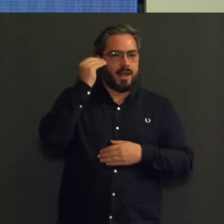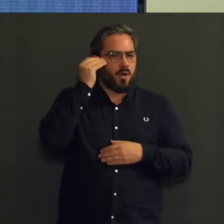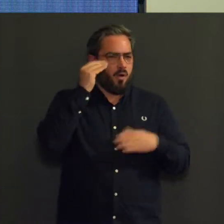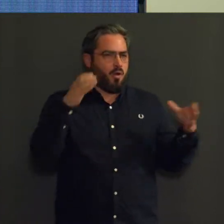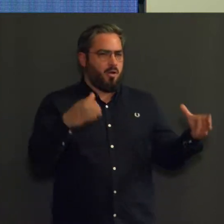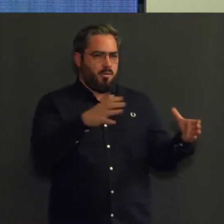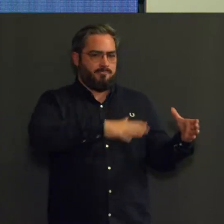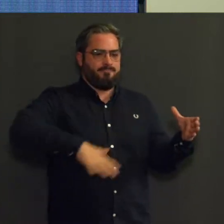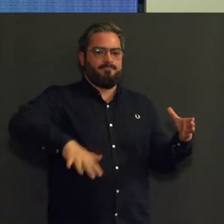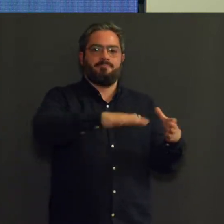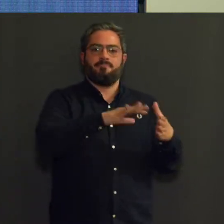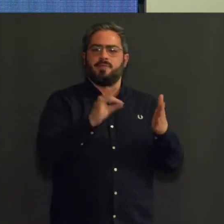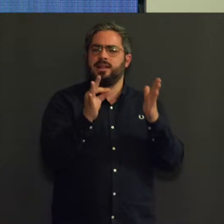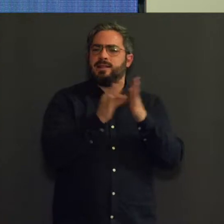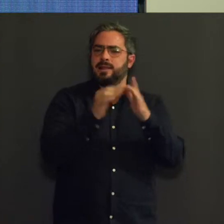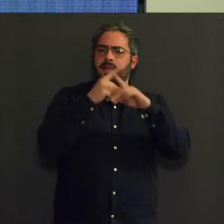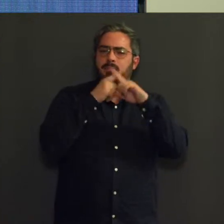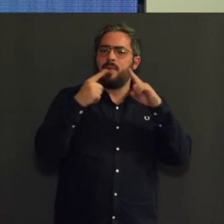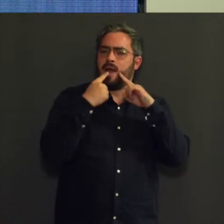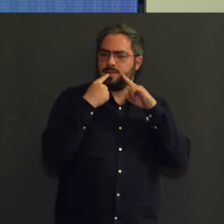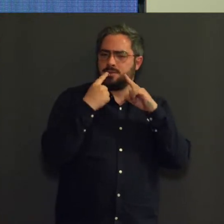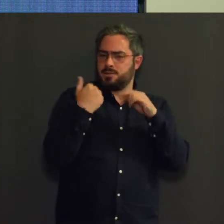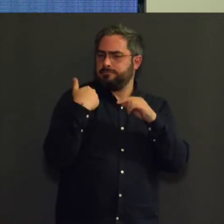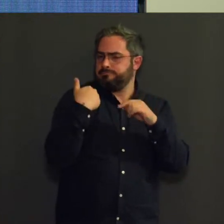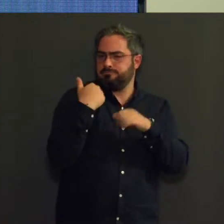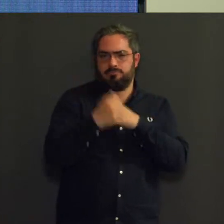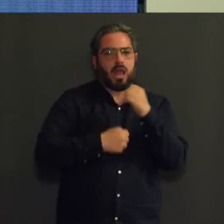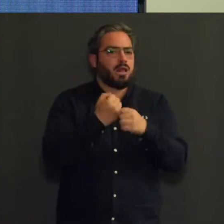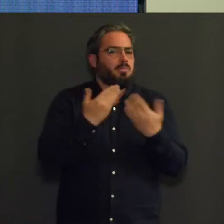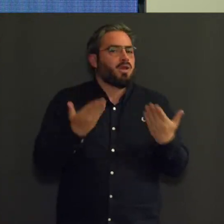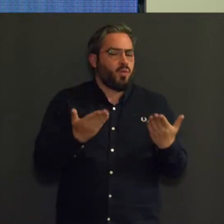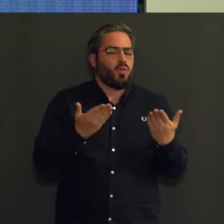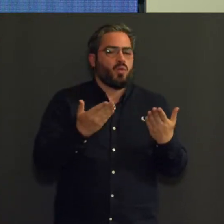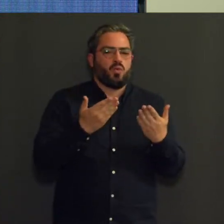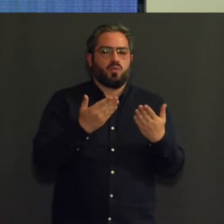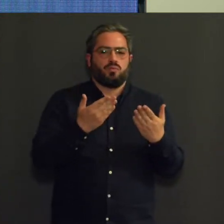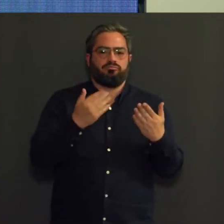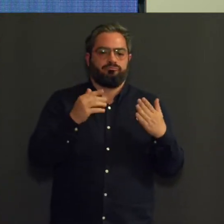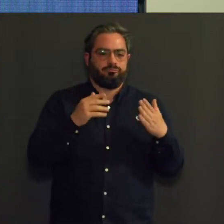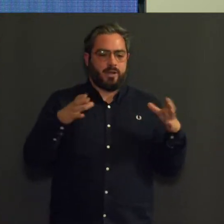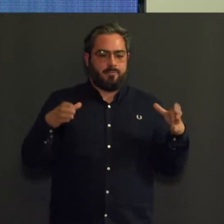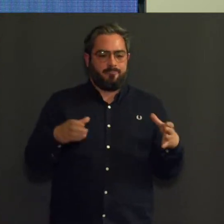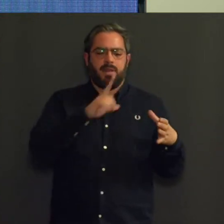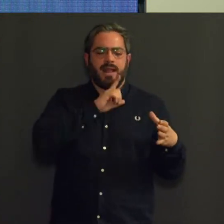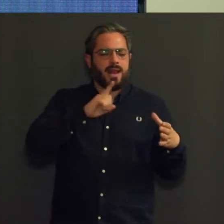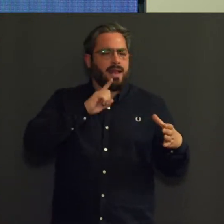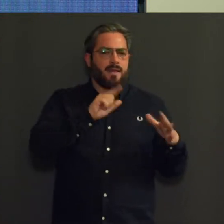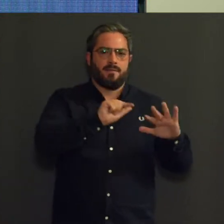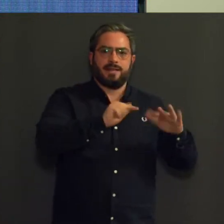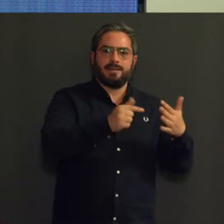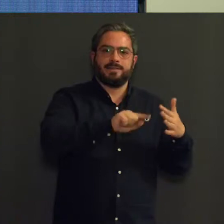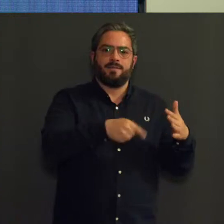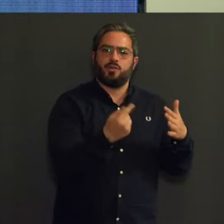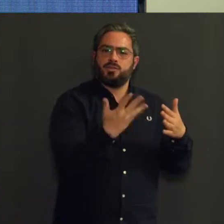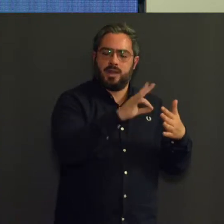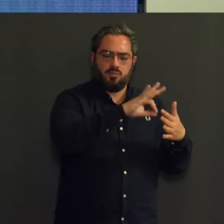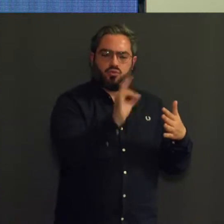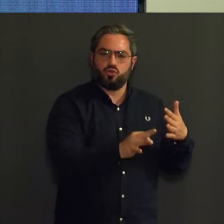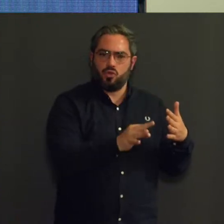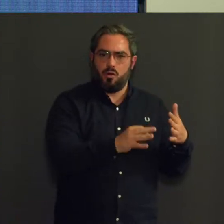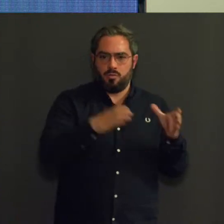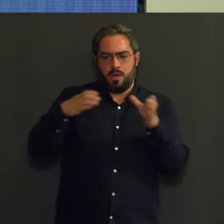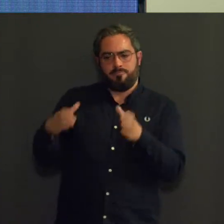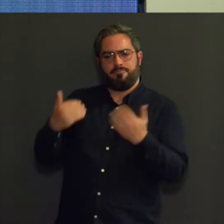dire qu'en mars de cette année, on avait 17,5% des élèves et 19% du